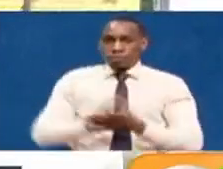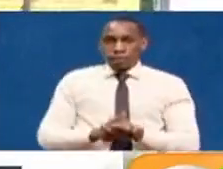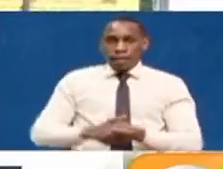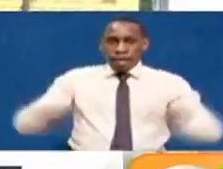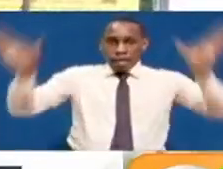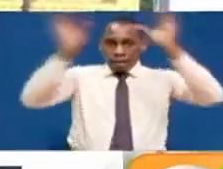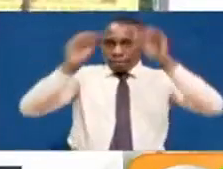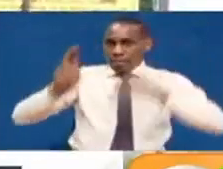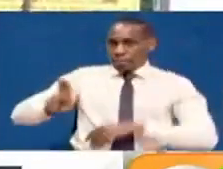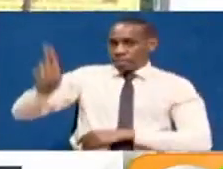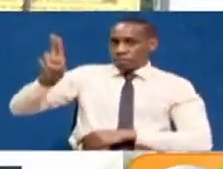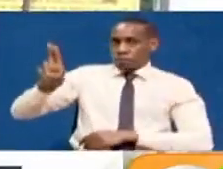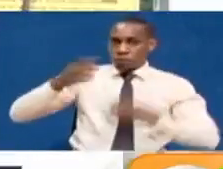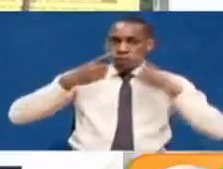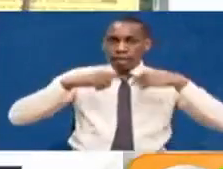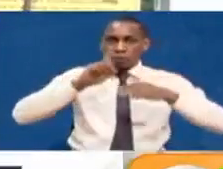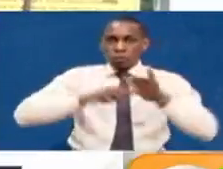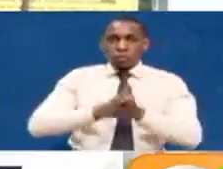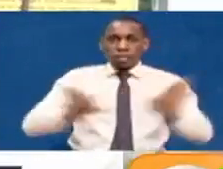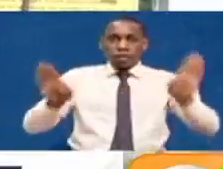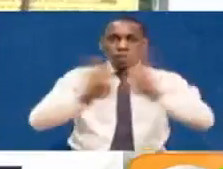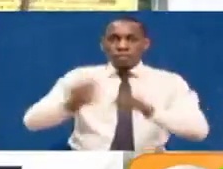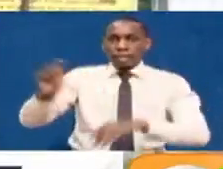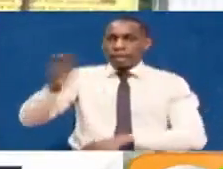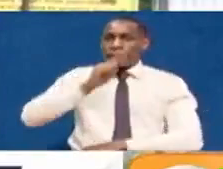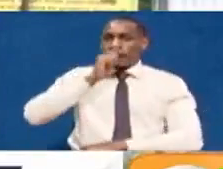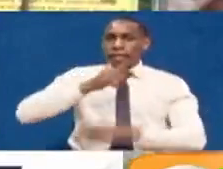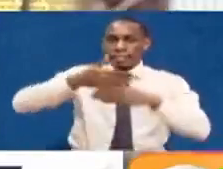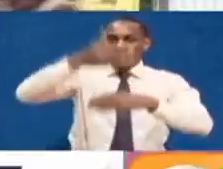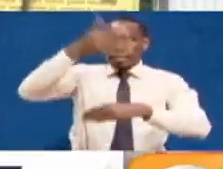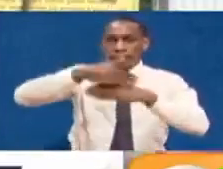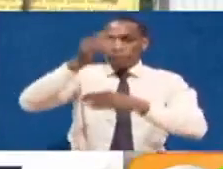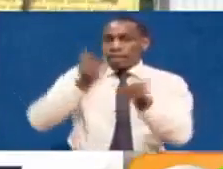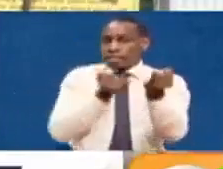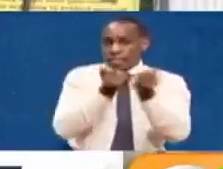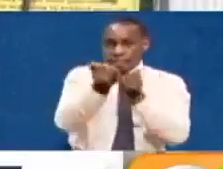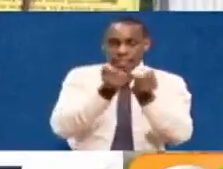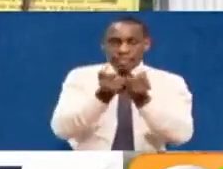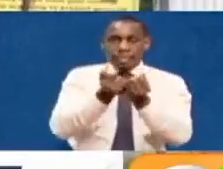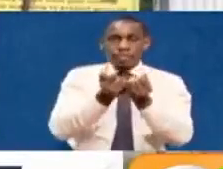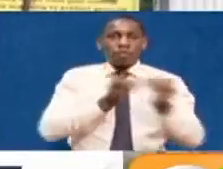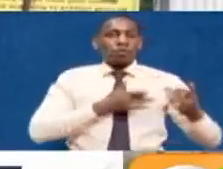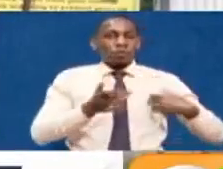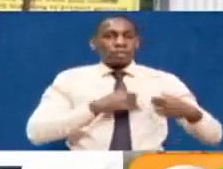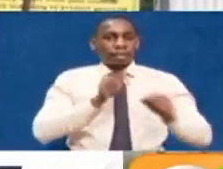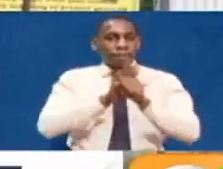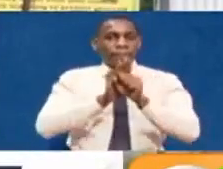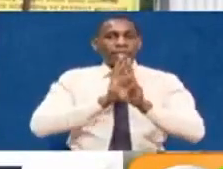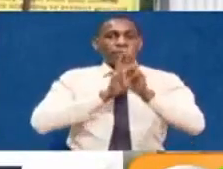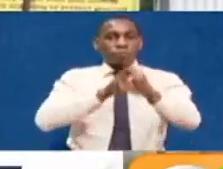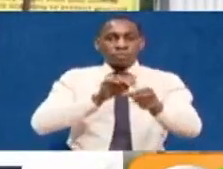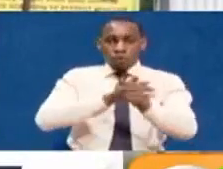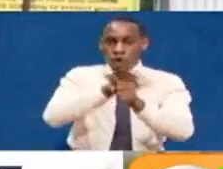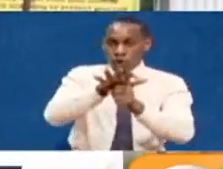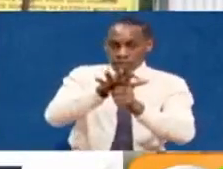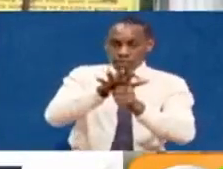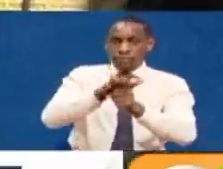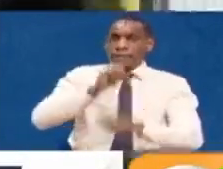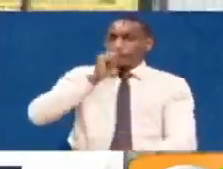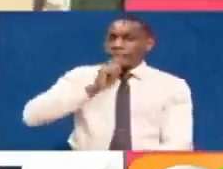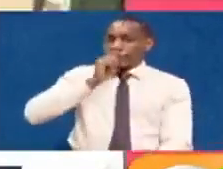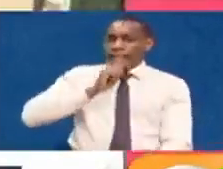President Uhuru Kenyatta announced closure of the Kenya-Tanzania border on Saturday over increasing number of positive cases